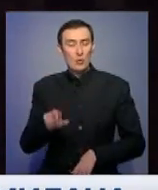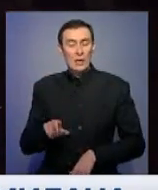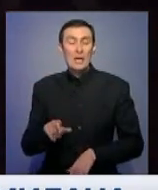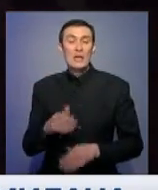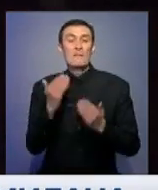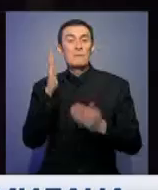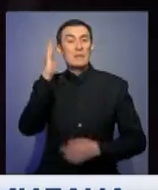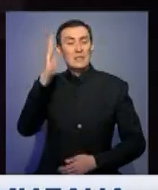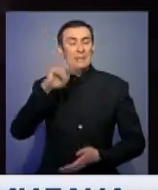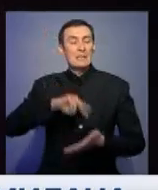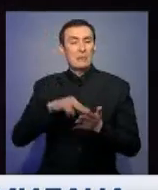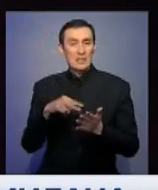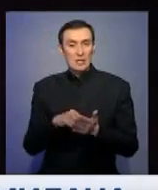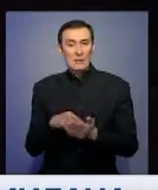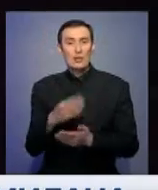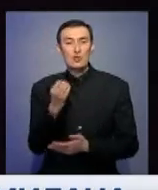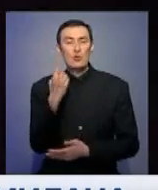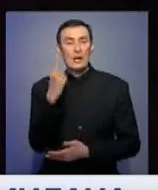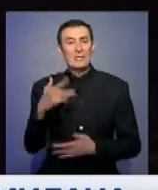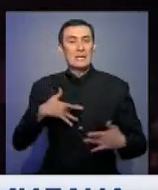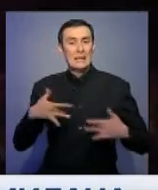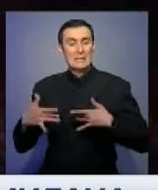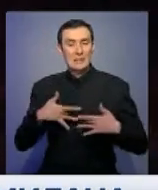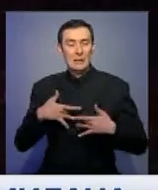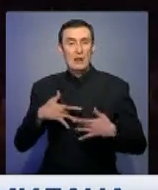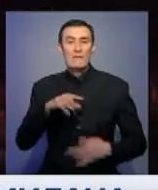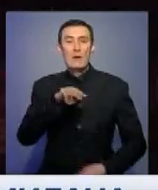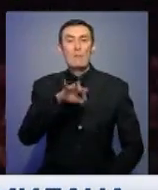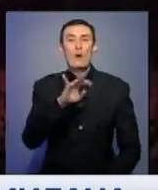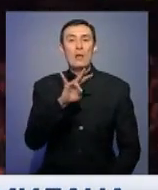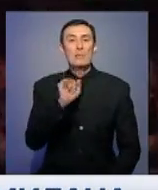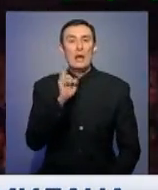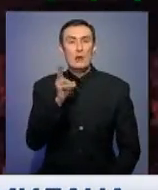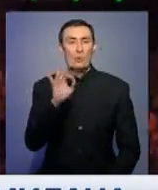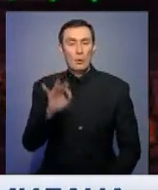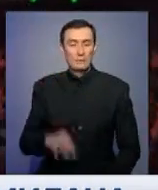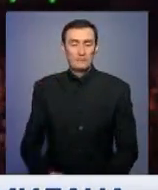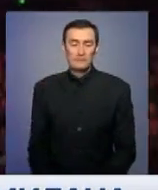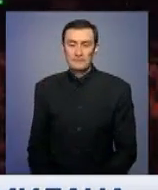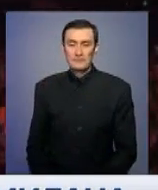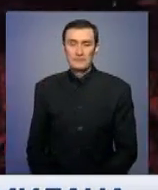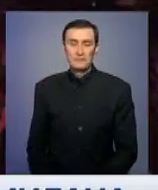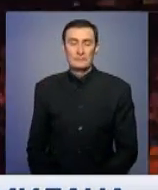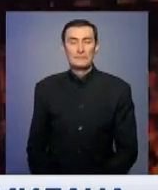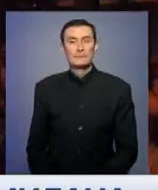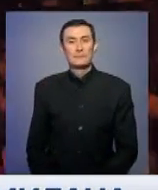Впереди у труппы запланирован еще один концерт в Монако. Айдана Карибжанова, Малика